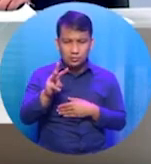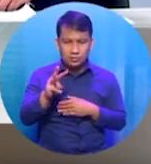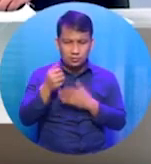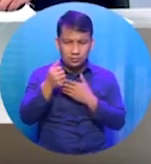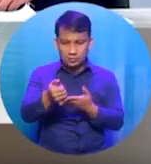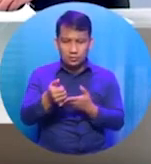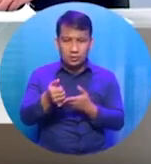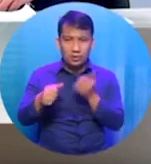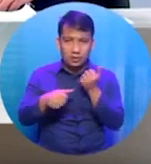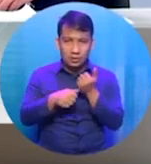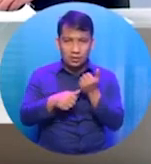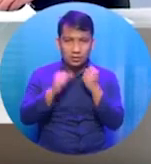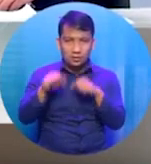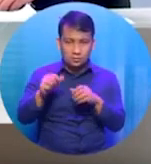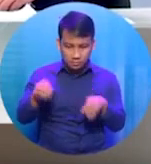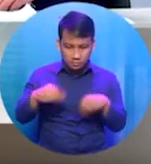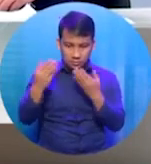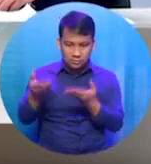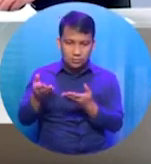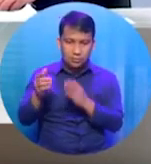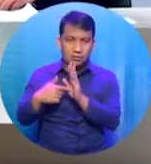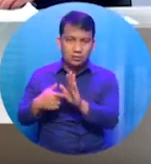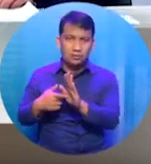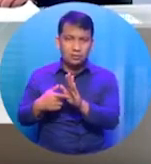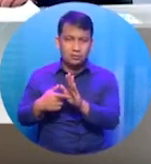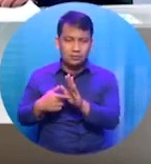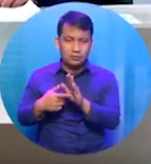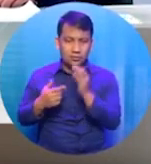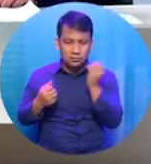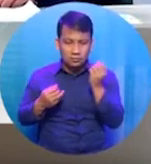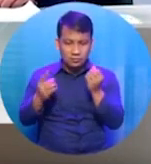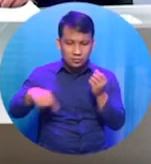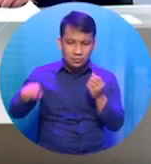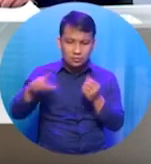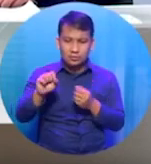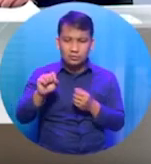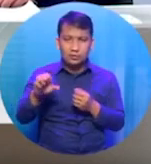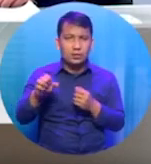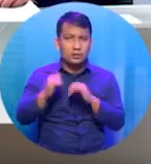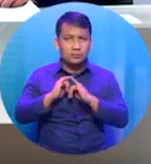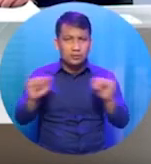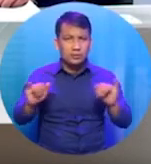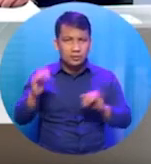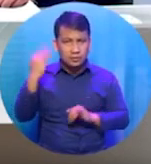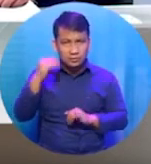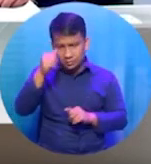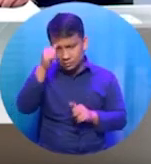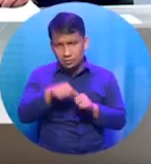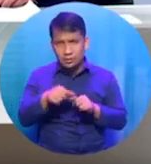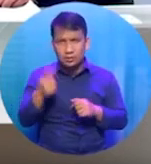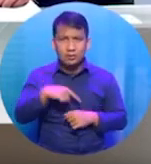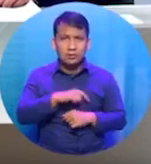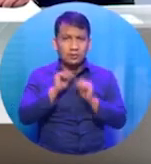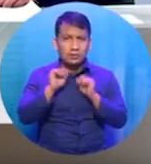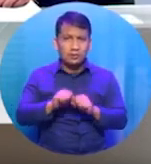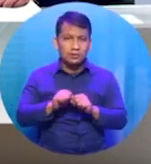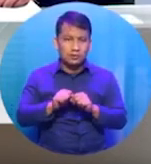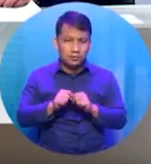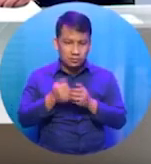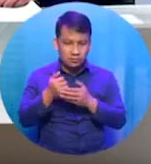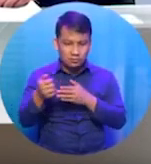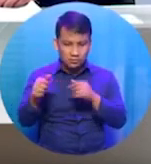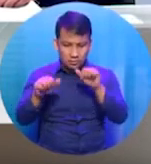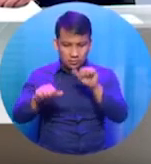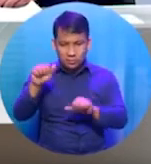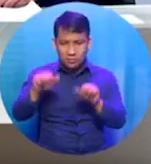unit po will give a close follow-up dun sa kanyang case and at the same time, kami na rin po ang mag-aasikaso